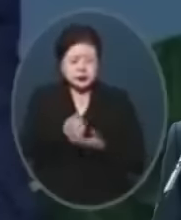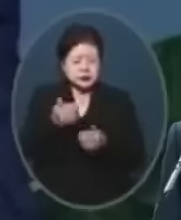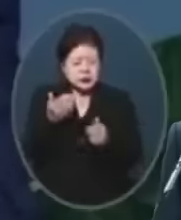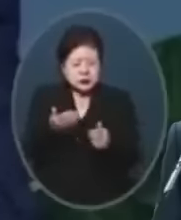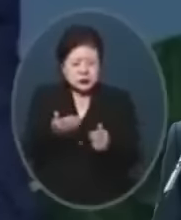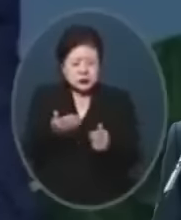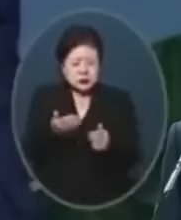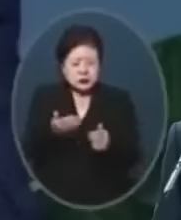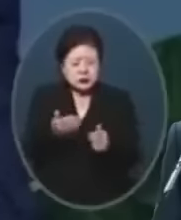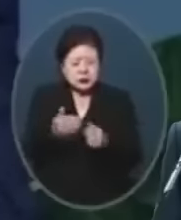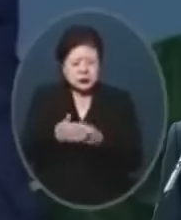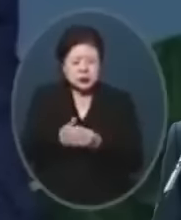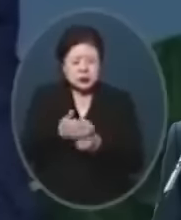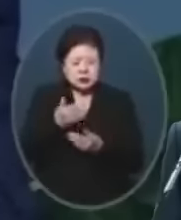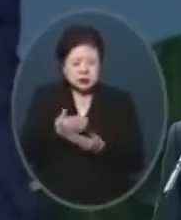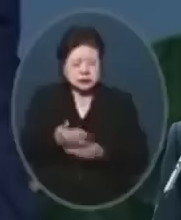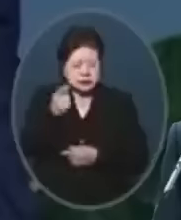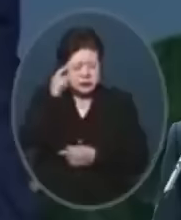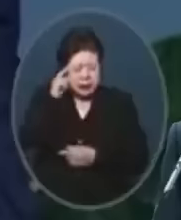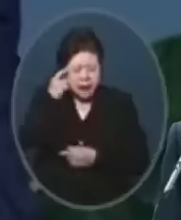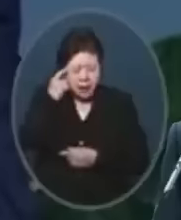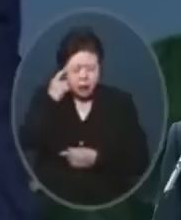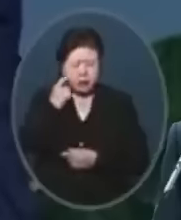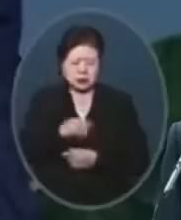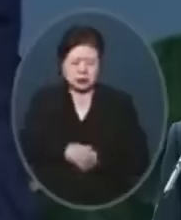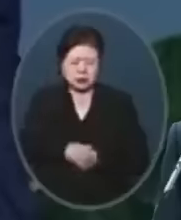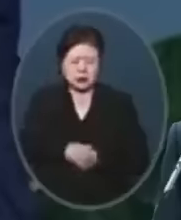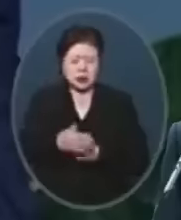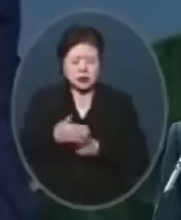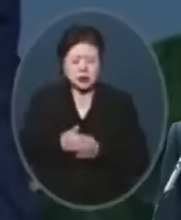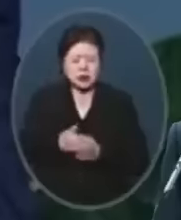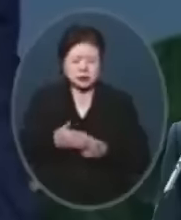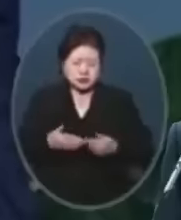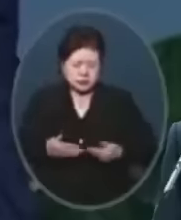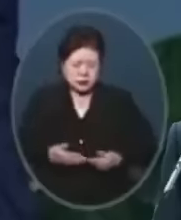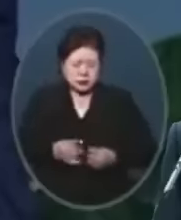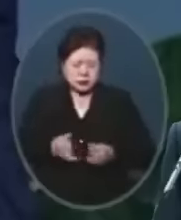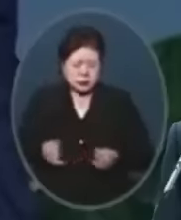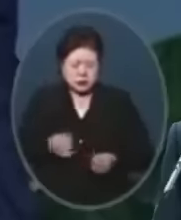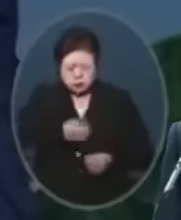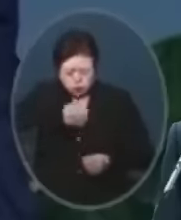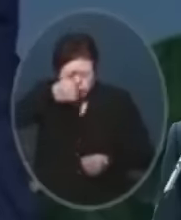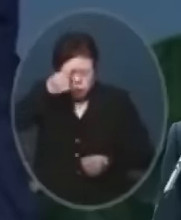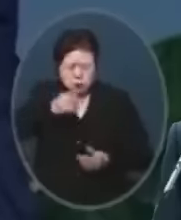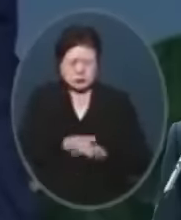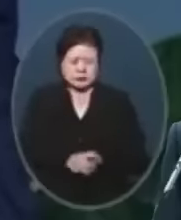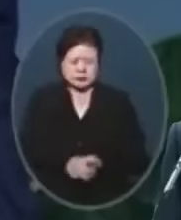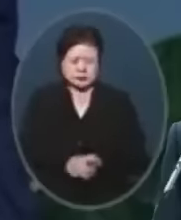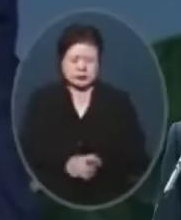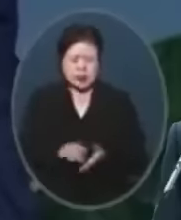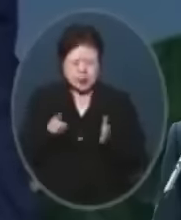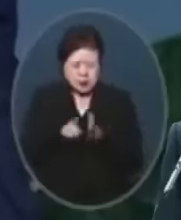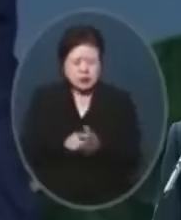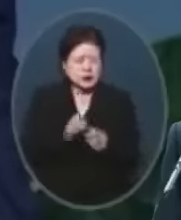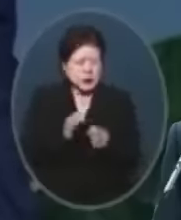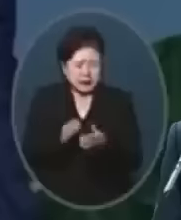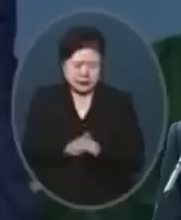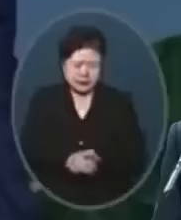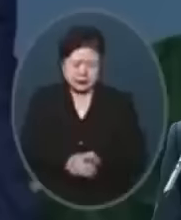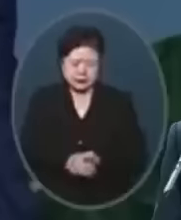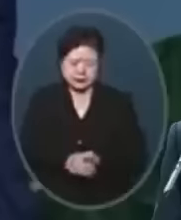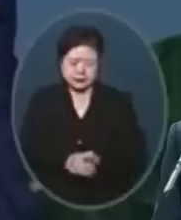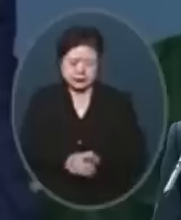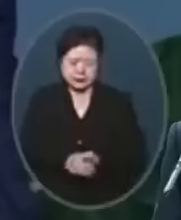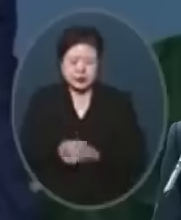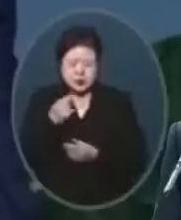주님께서 도와주신다는 것을 생각하고 도움이 되신 것을 꿈꾸고 믿으십시오.